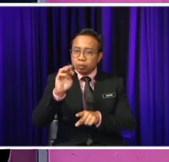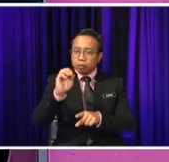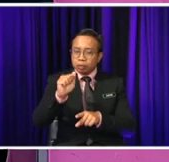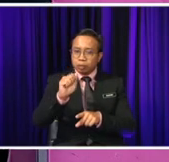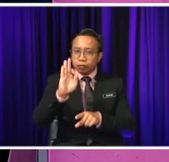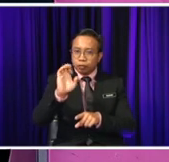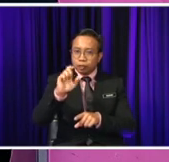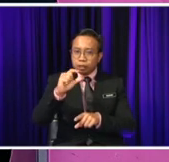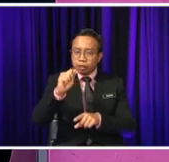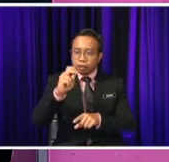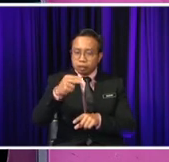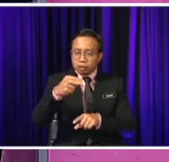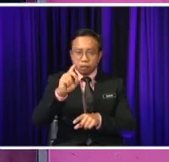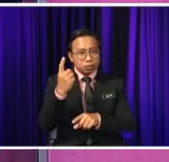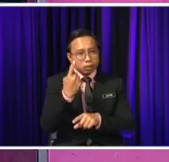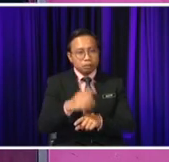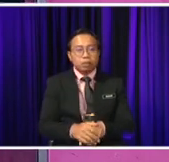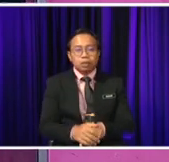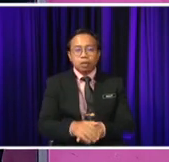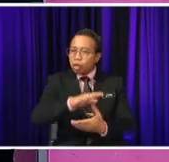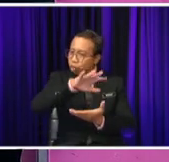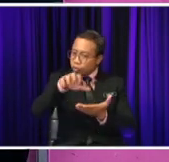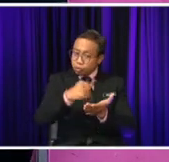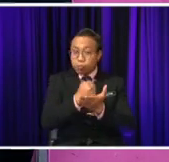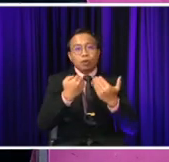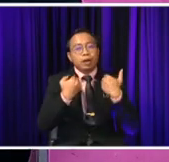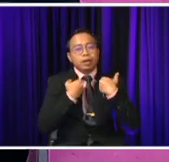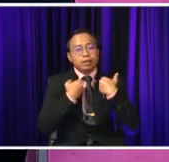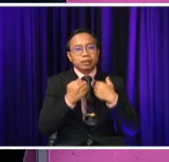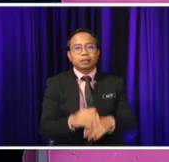semua bagian Fika Habil bahagian